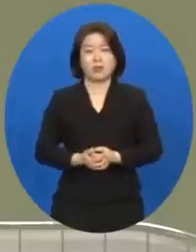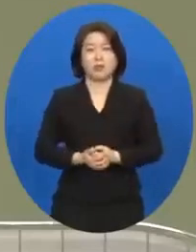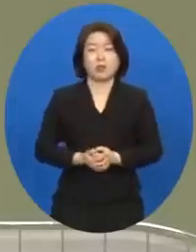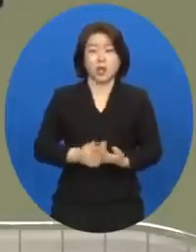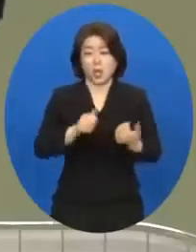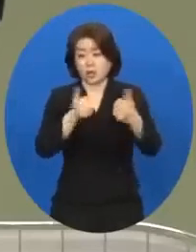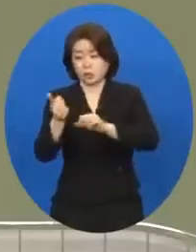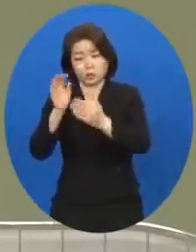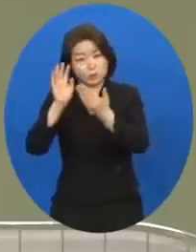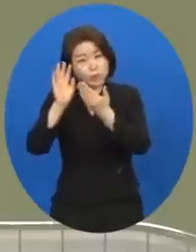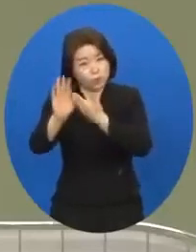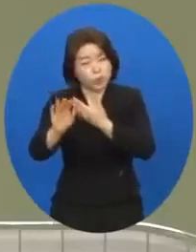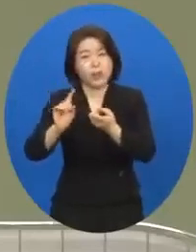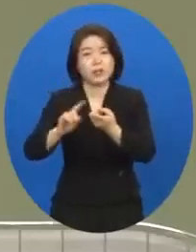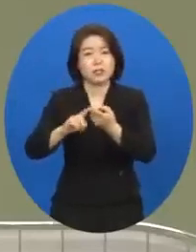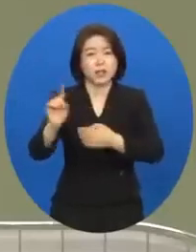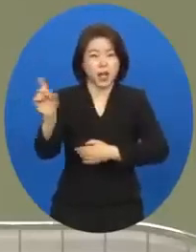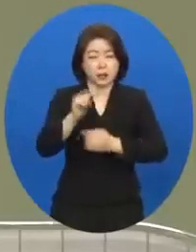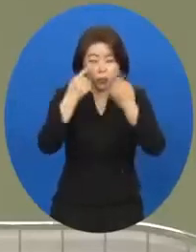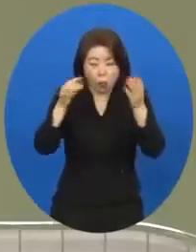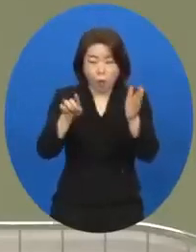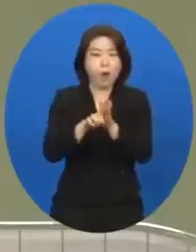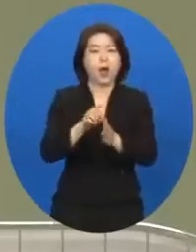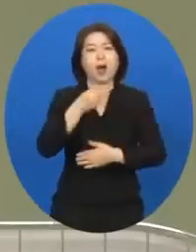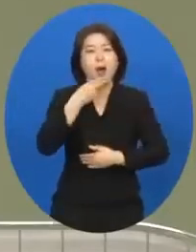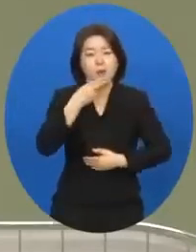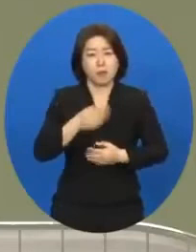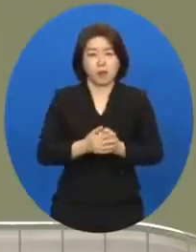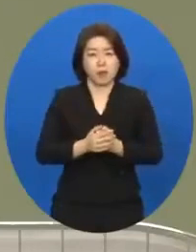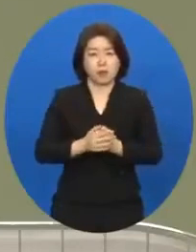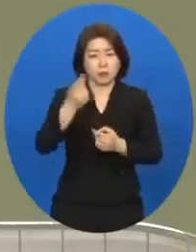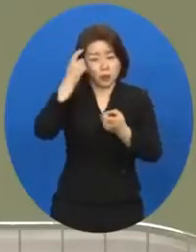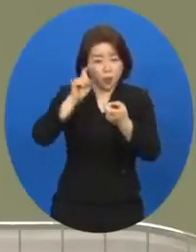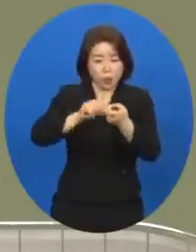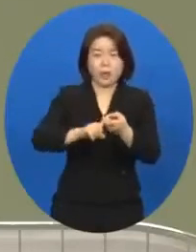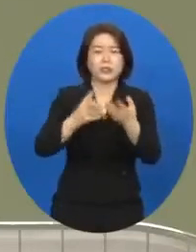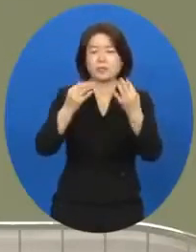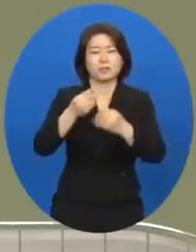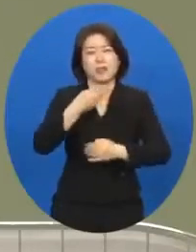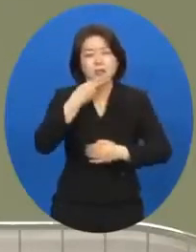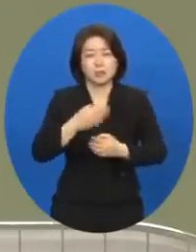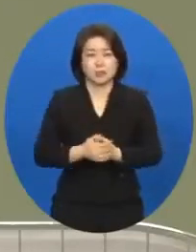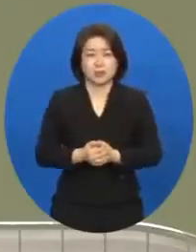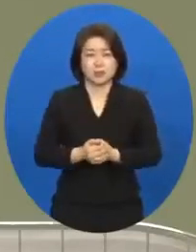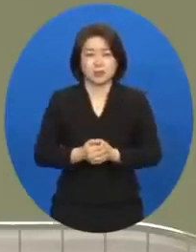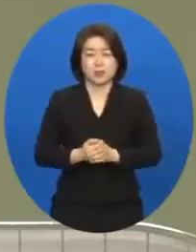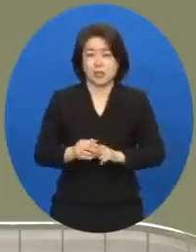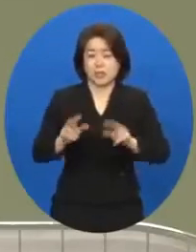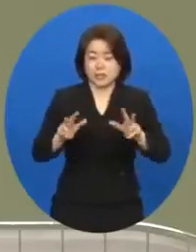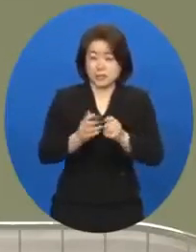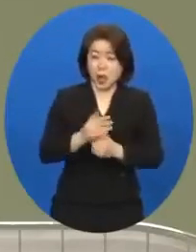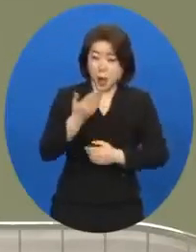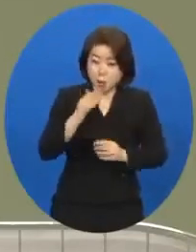죽음 이후에 대해서는 아무런 확신도 솔직히 관심도 잘 없는 분, 지금 당장 먹고 사는 게